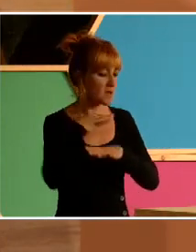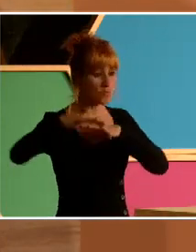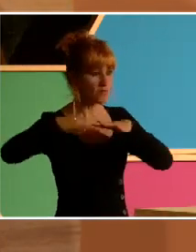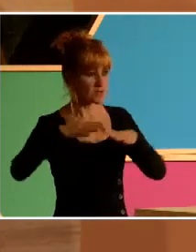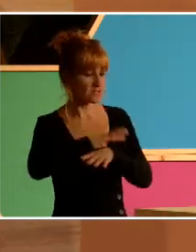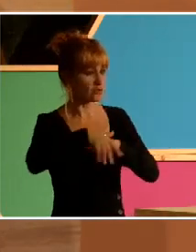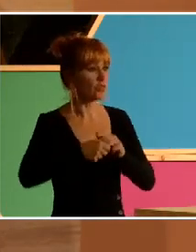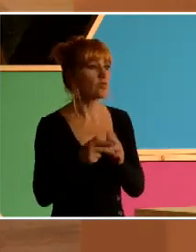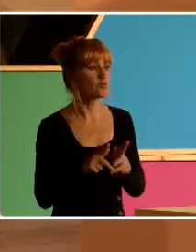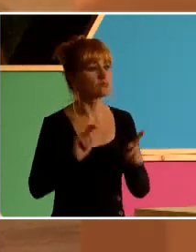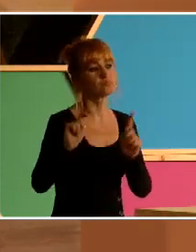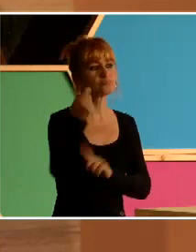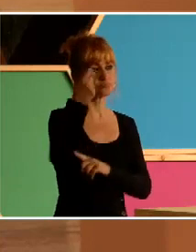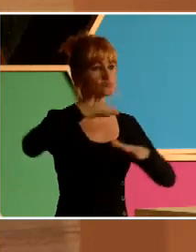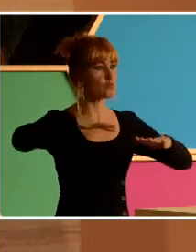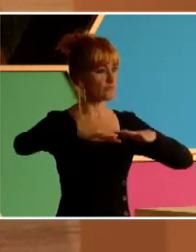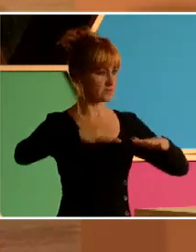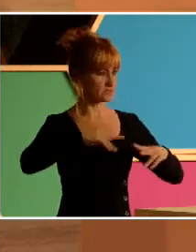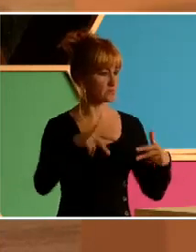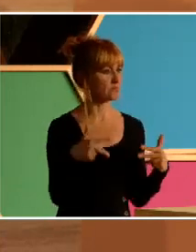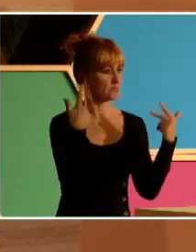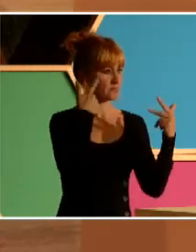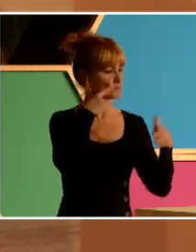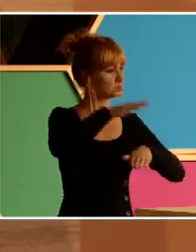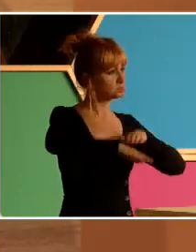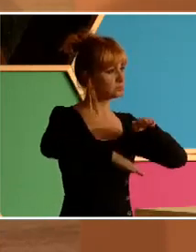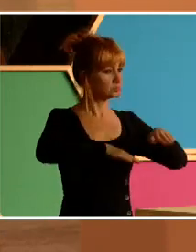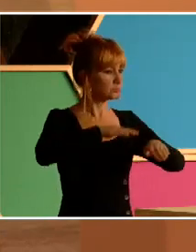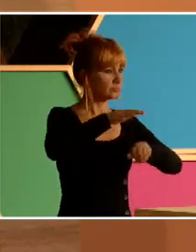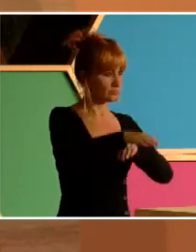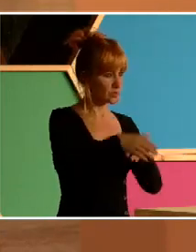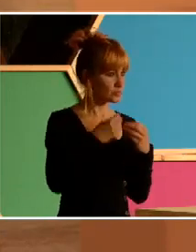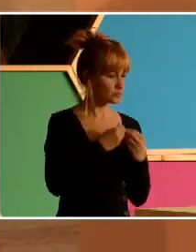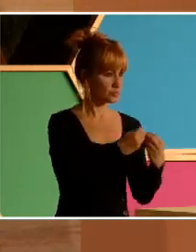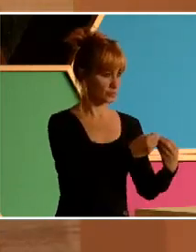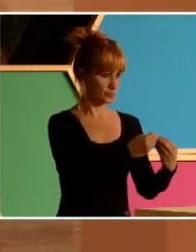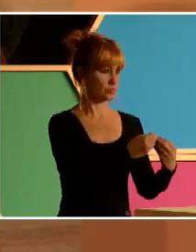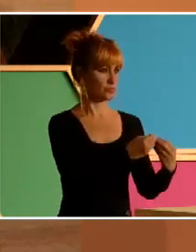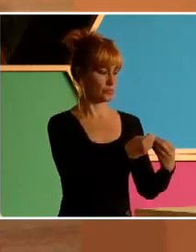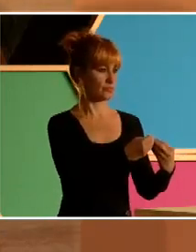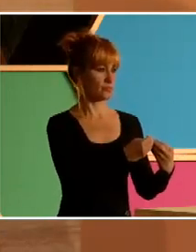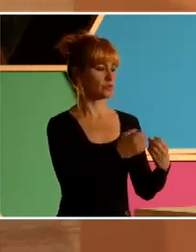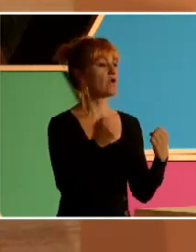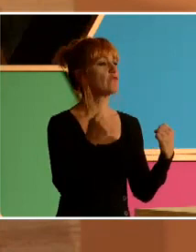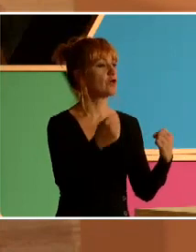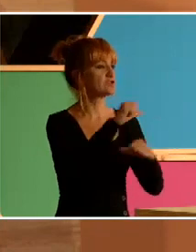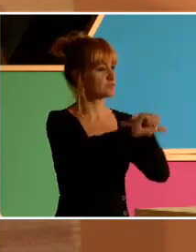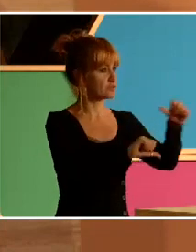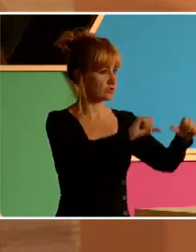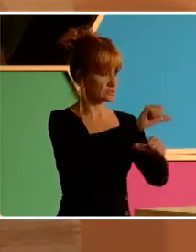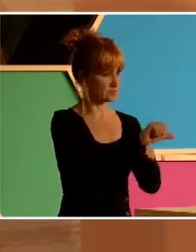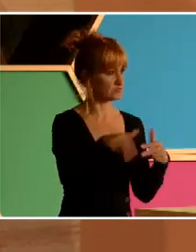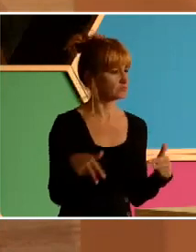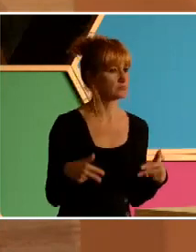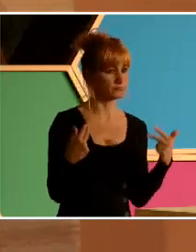efectivament una mobilització que ens permeti avançar en la unitat de les forces progressistes, que ens